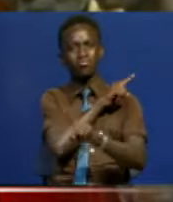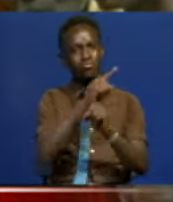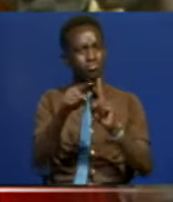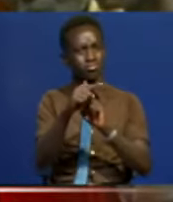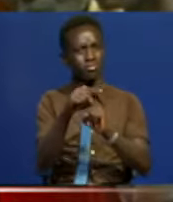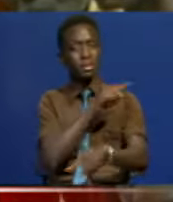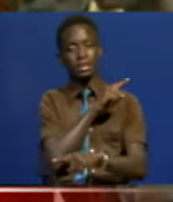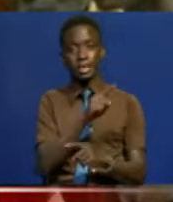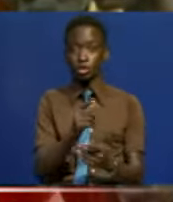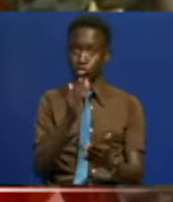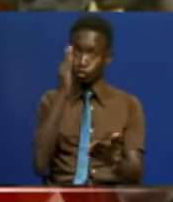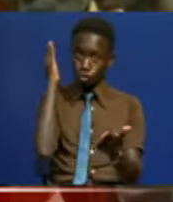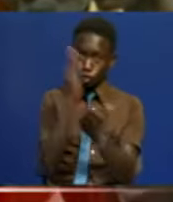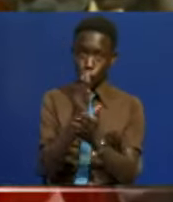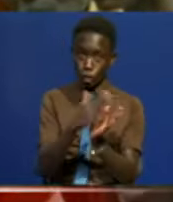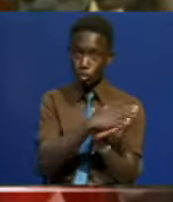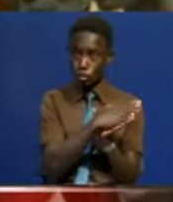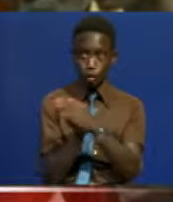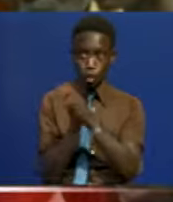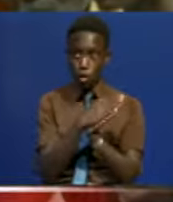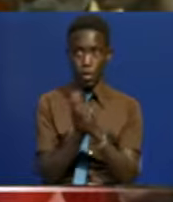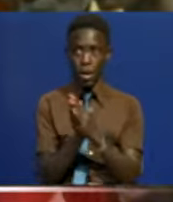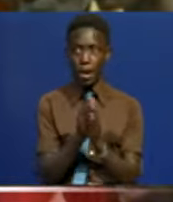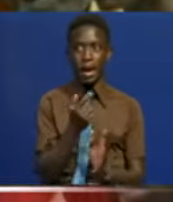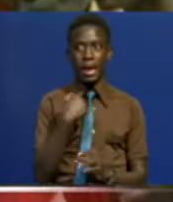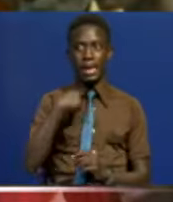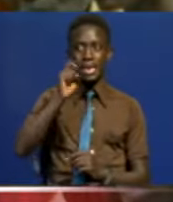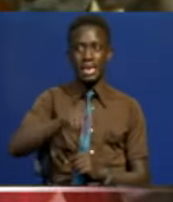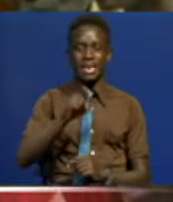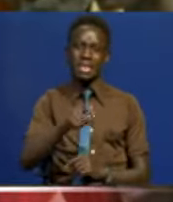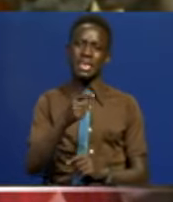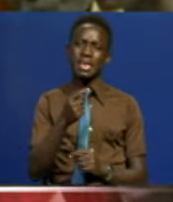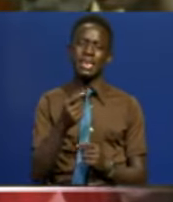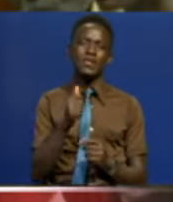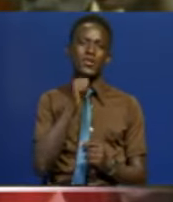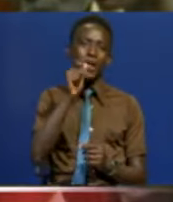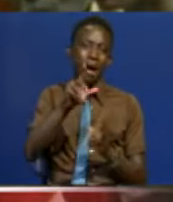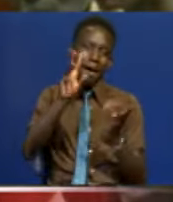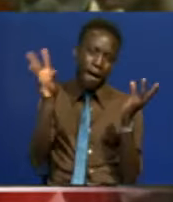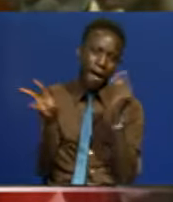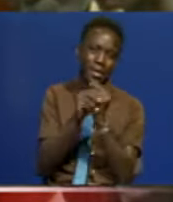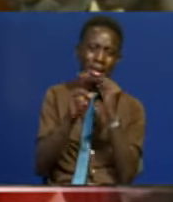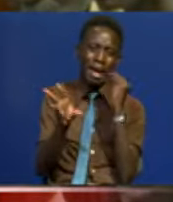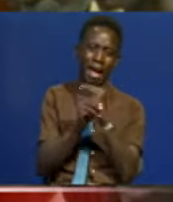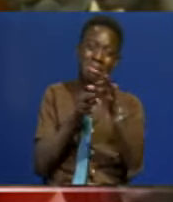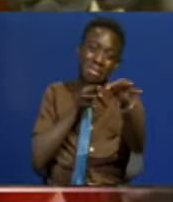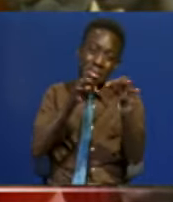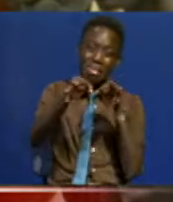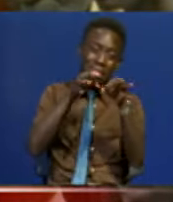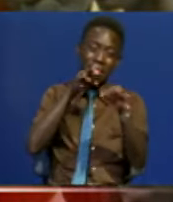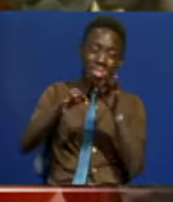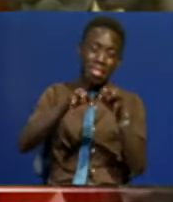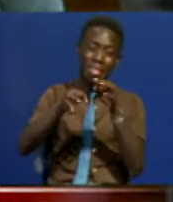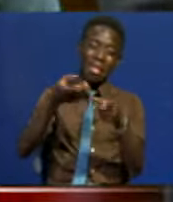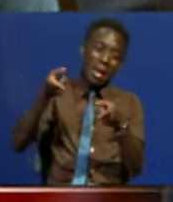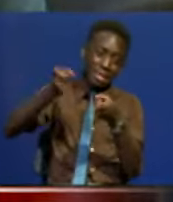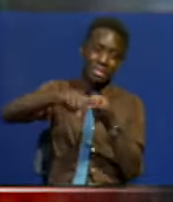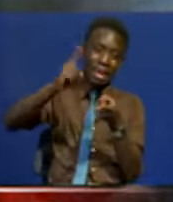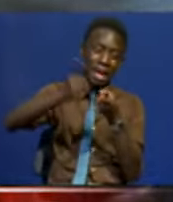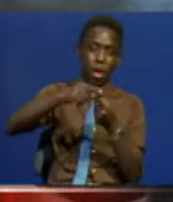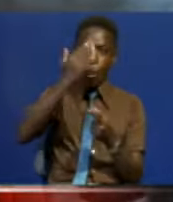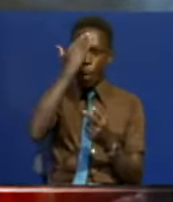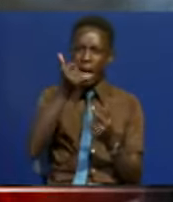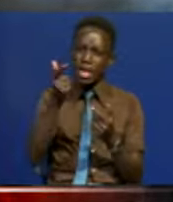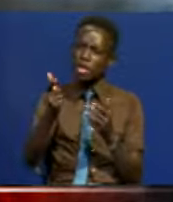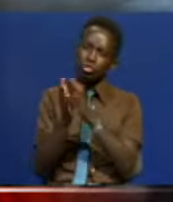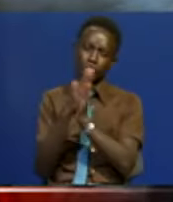very fact, I do not need to belabor the point of the seriousness of the offense that is before this court. Hata